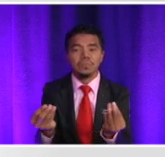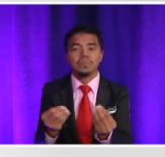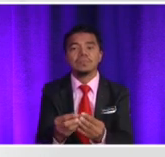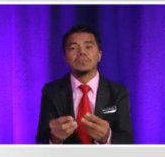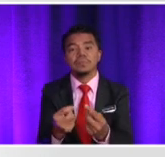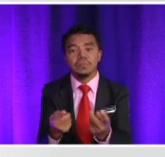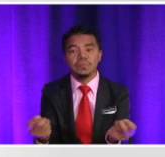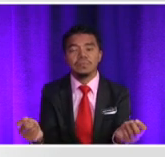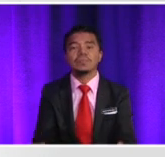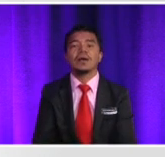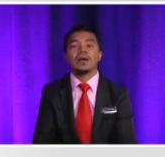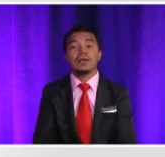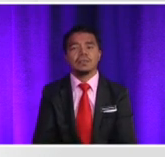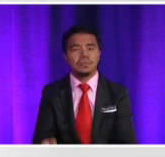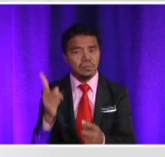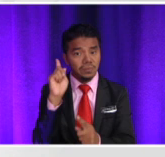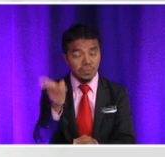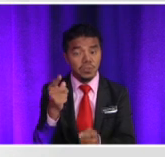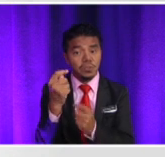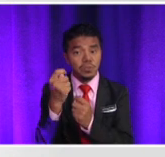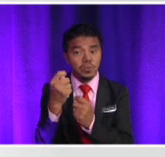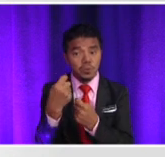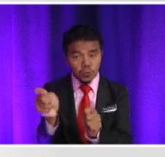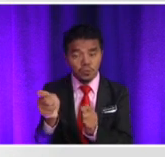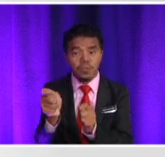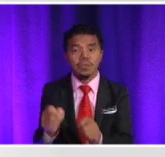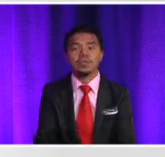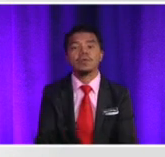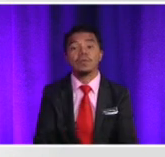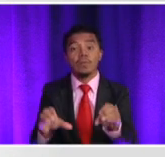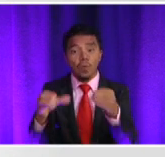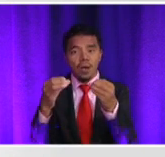inovasi tadi itu oke bagaimana dengan